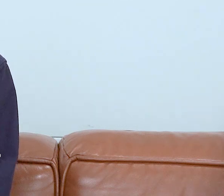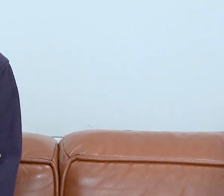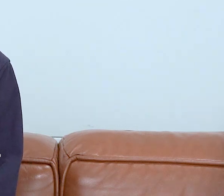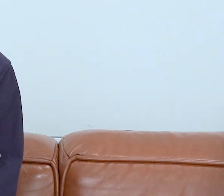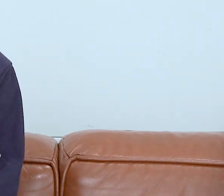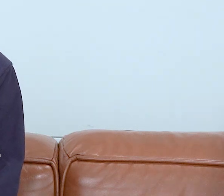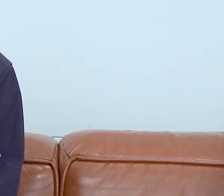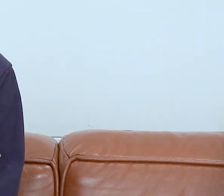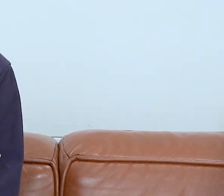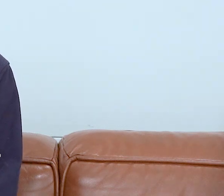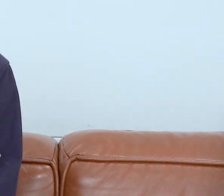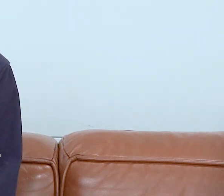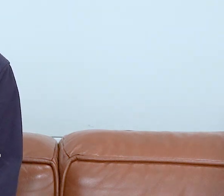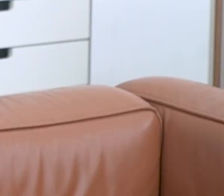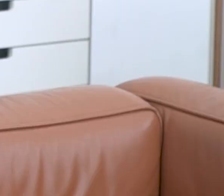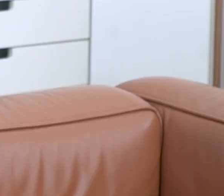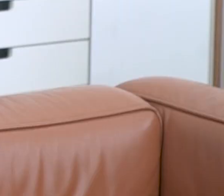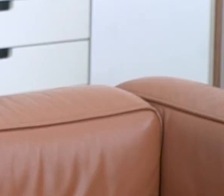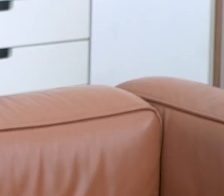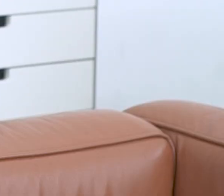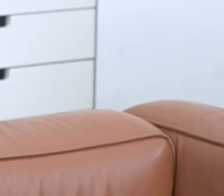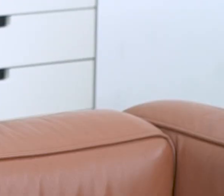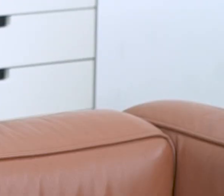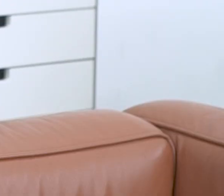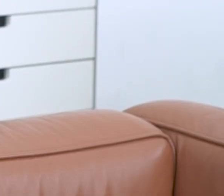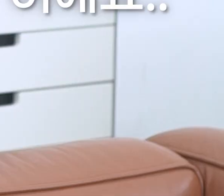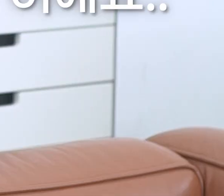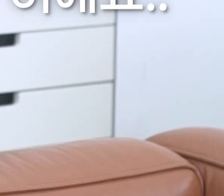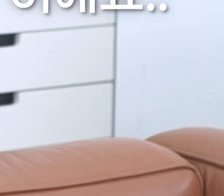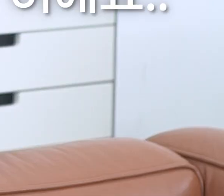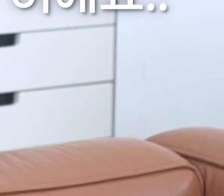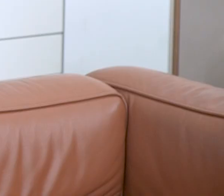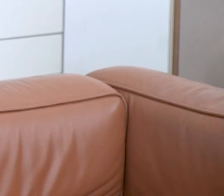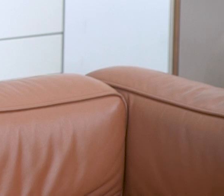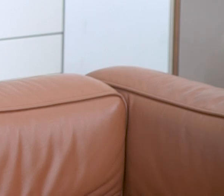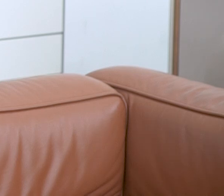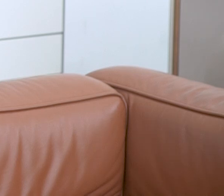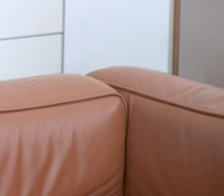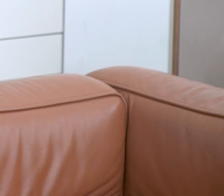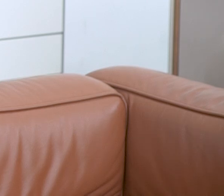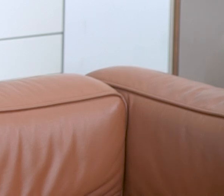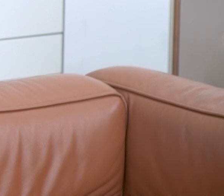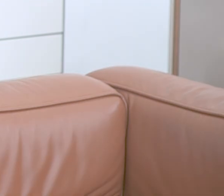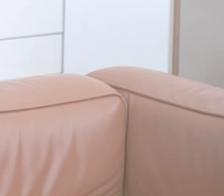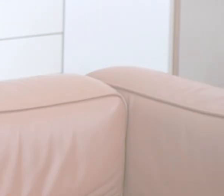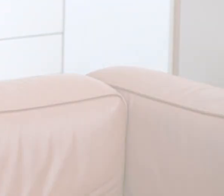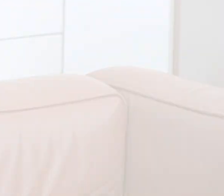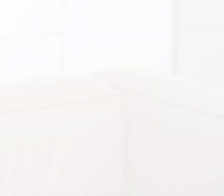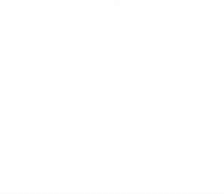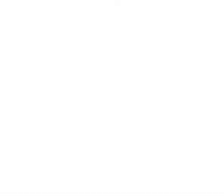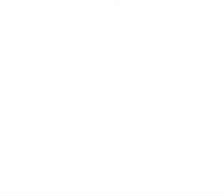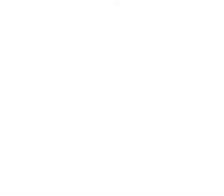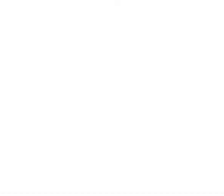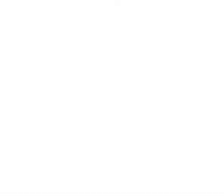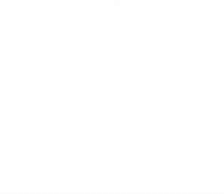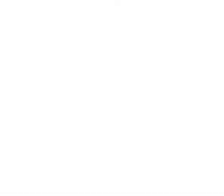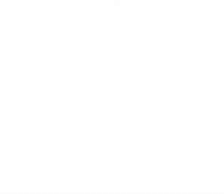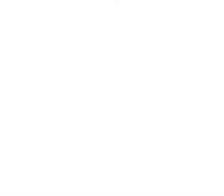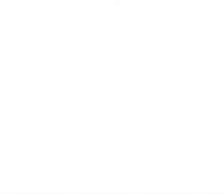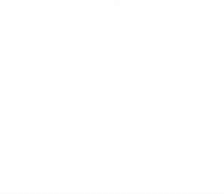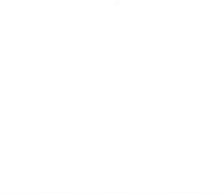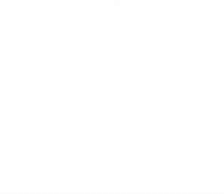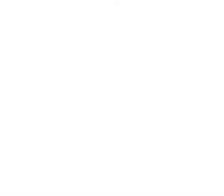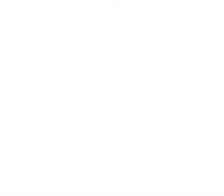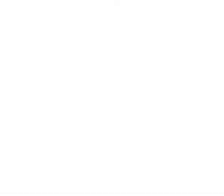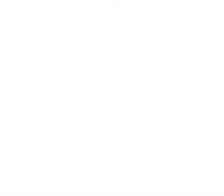제가 정확히 말씀드릴게요. 미국은 가난한 장애인의 천국이에요 라고 얘기를 해주시더라고요.